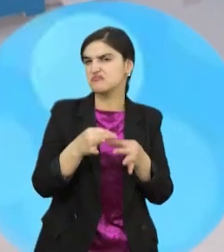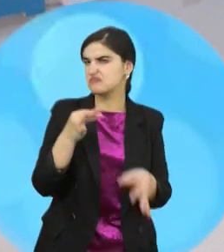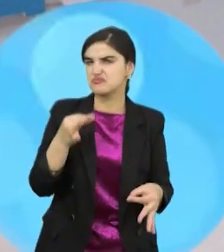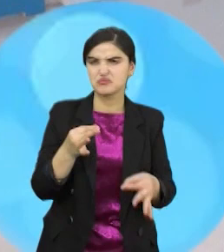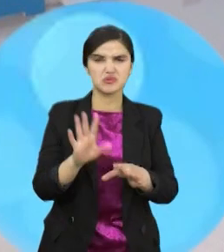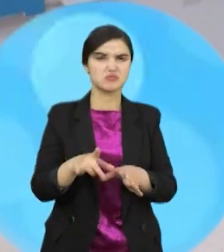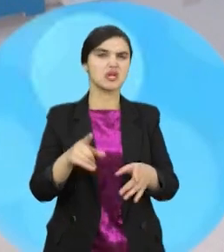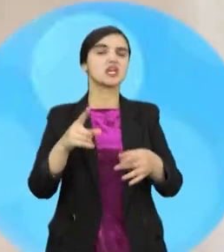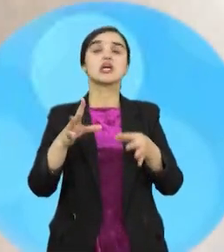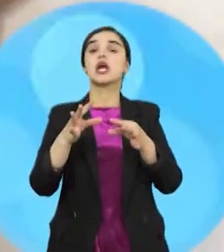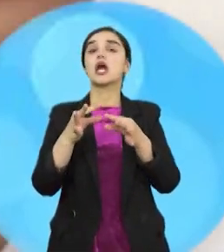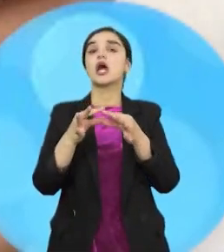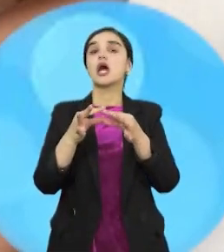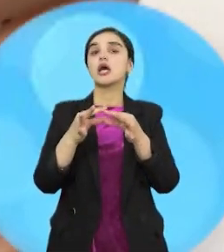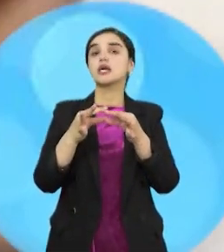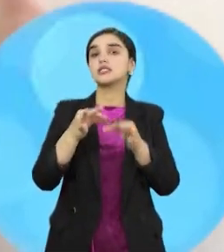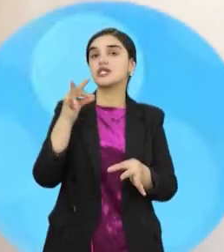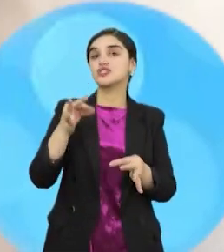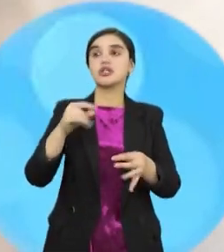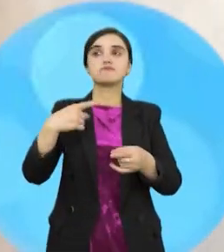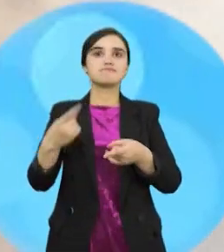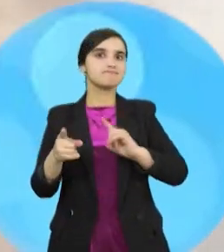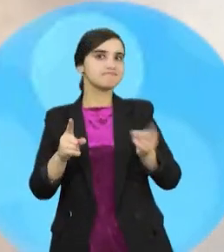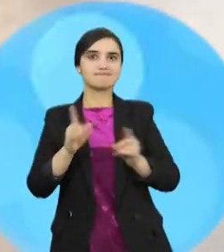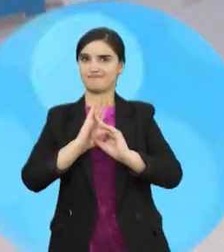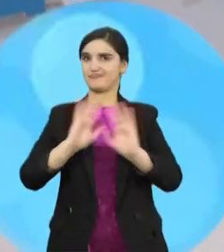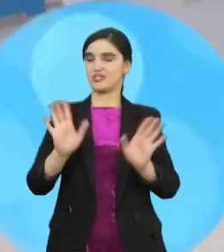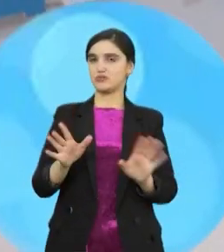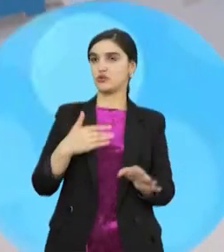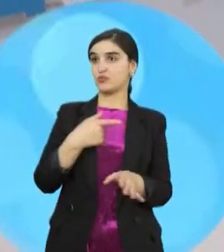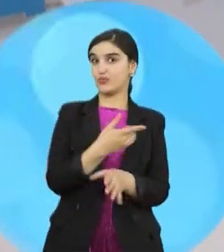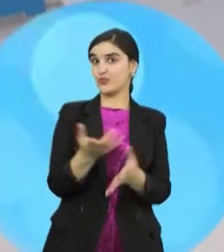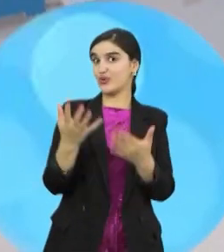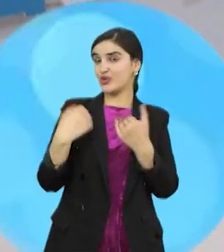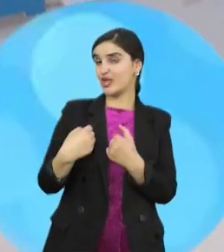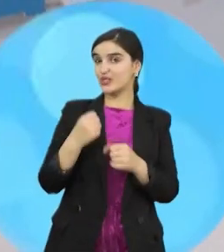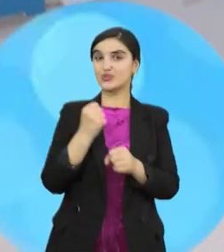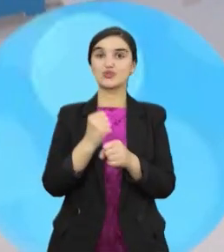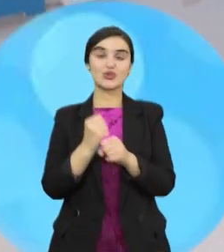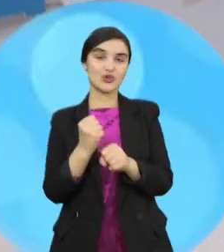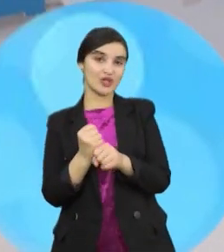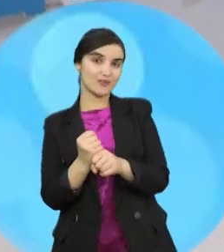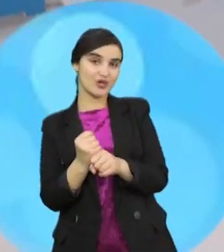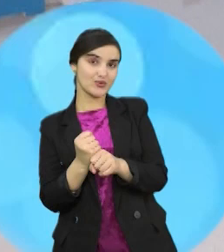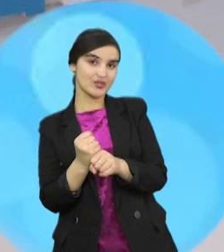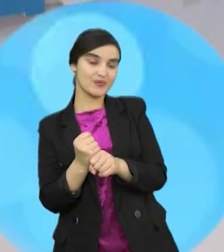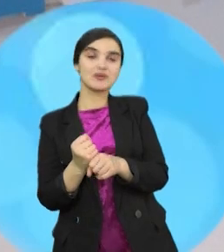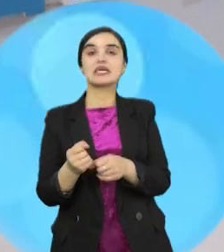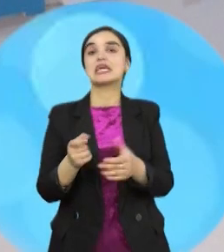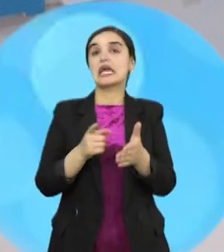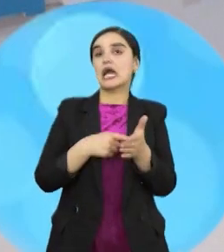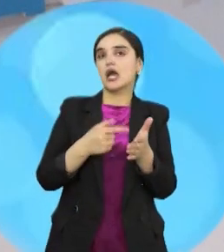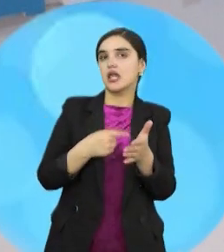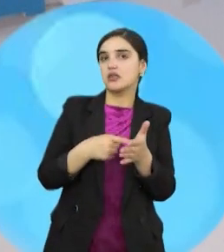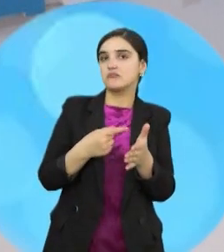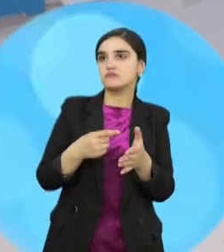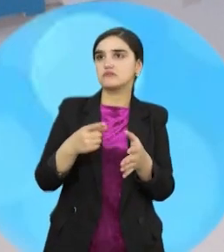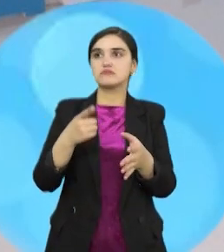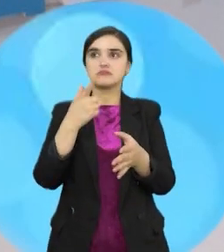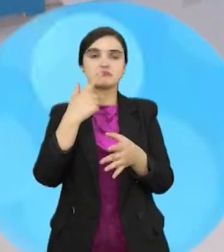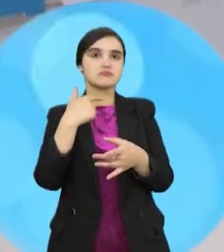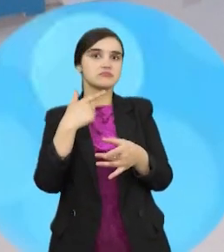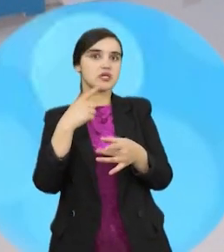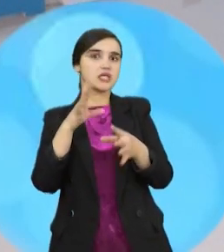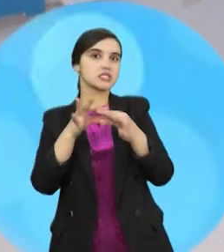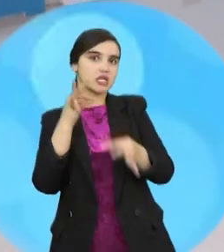کنیم اما نایچه سمت خود رو ایواز نمی کند. بیایید اکنون کاری می کنیم که قلم با نایچه تأثیر